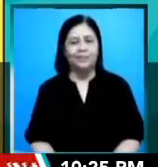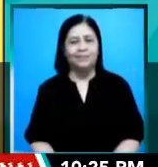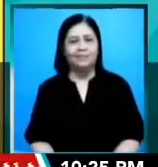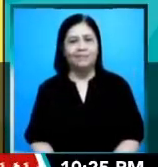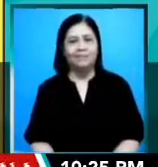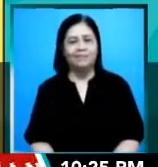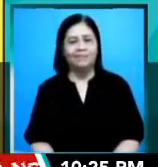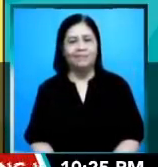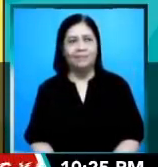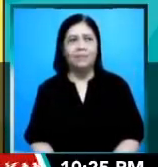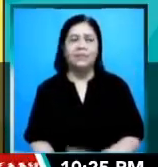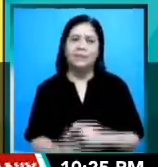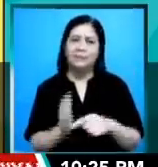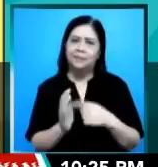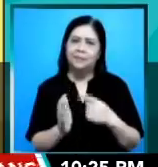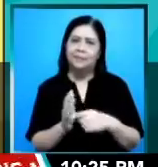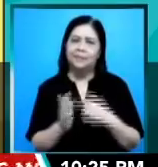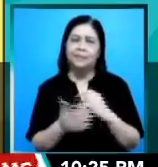mga